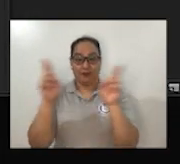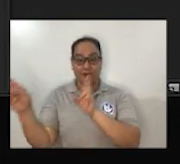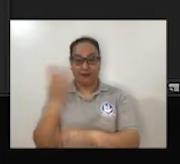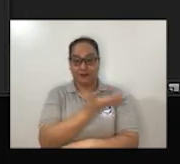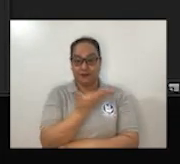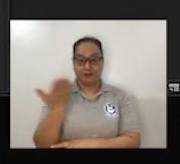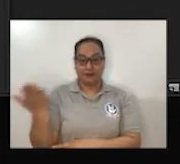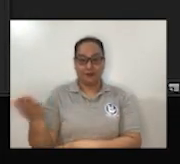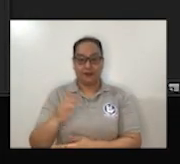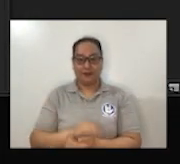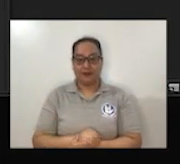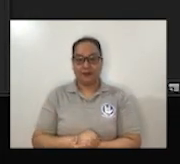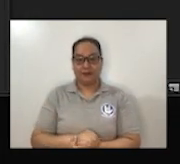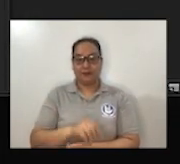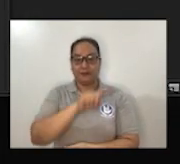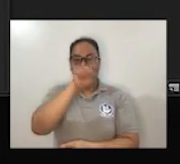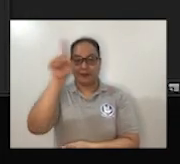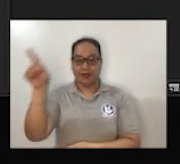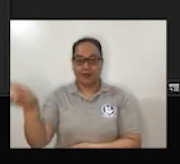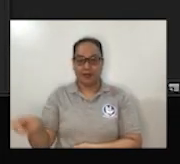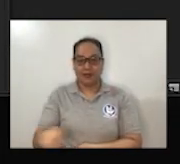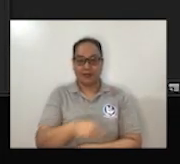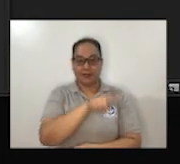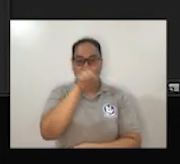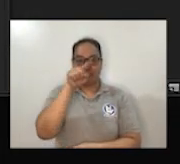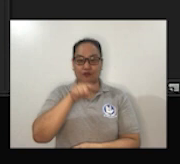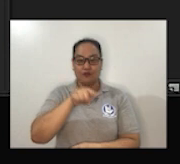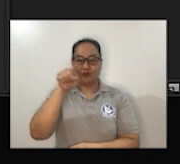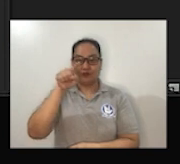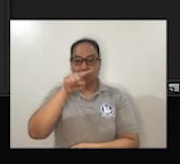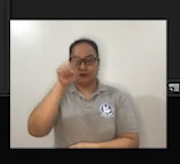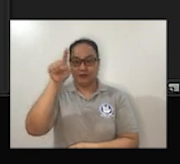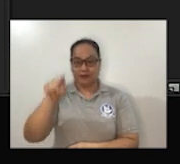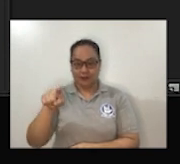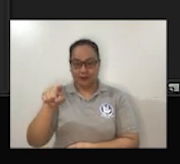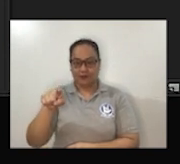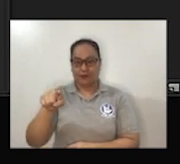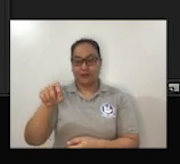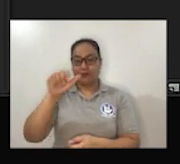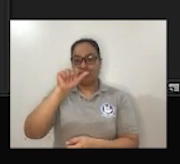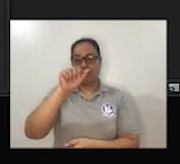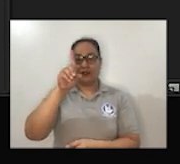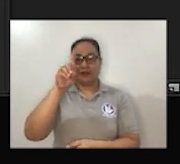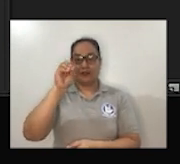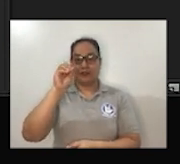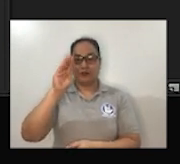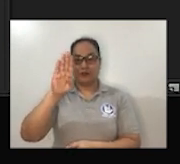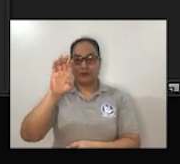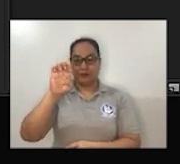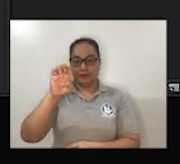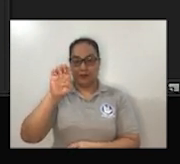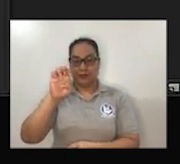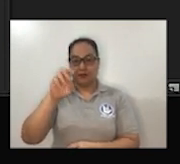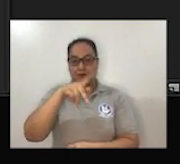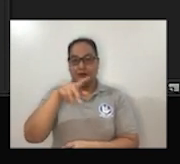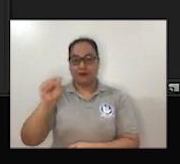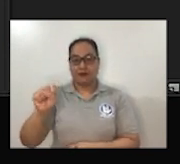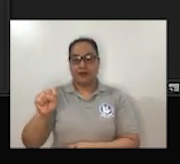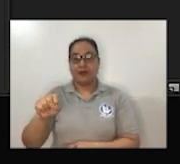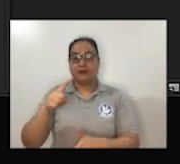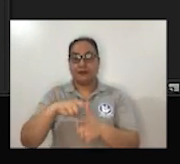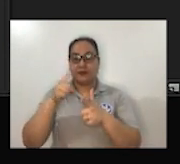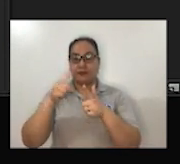Ready na ba kayo? Iikot ang arrow sa loob ng Adobe Photoshop at sasagutin nyo kung anong parte ng Adobe